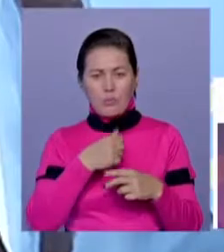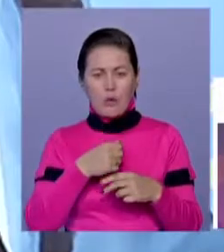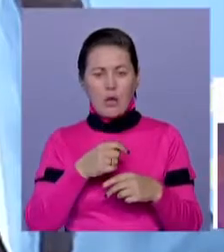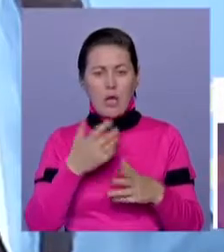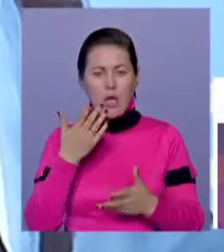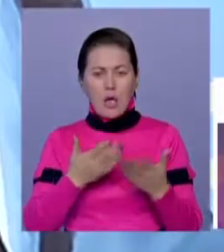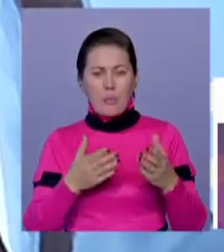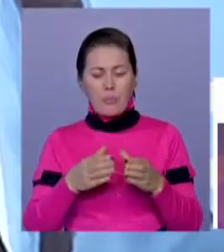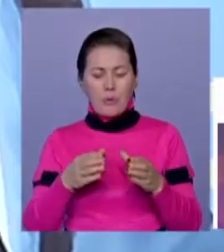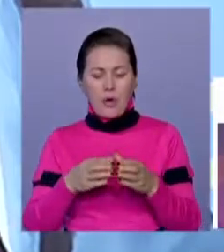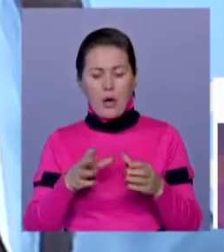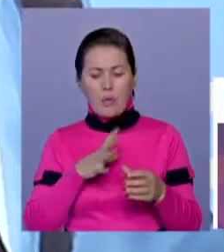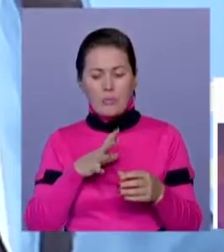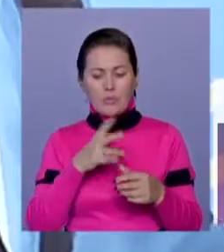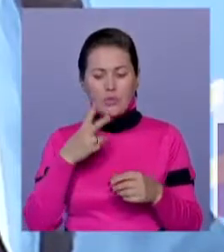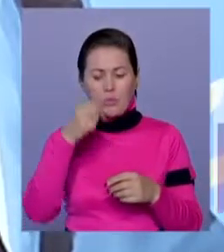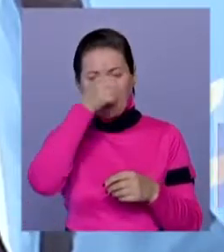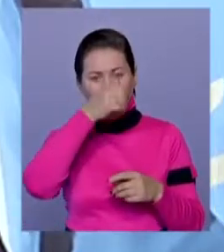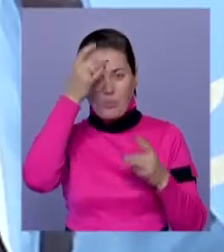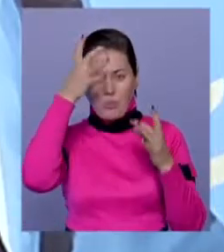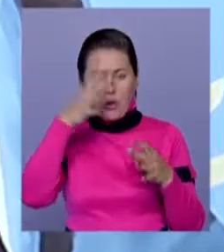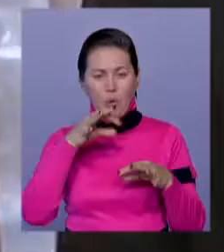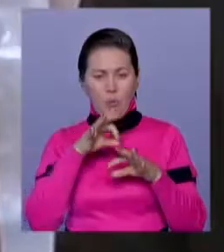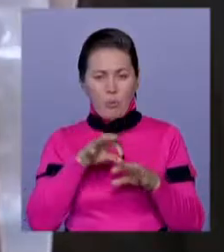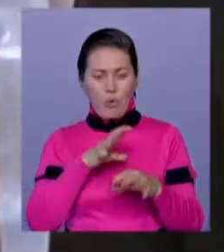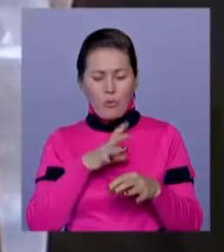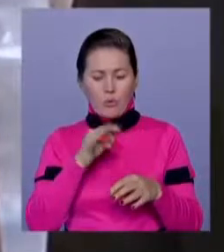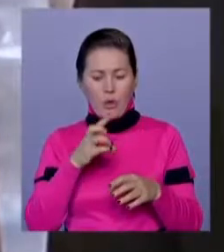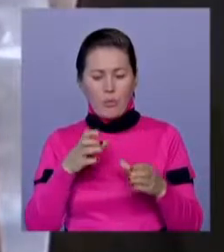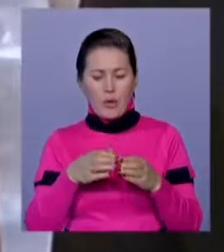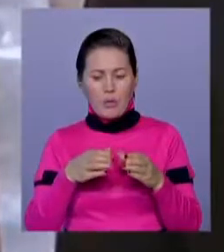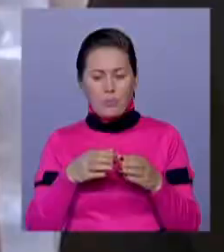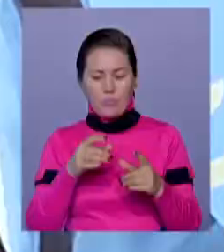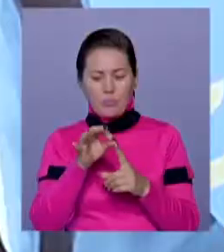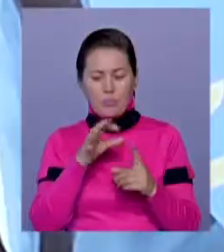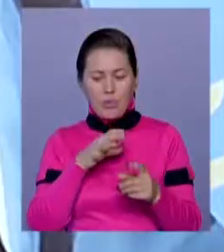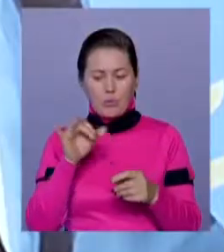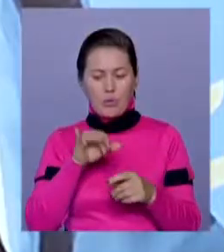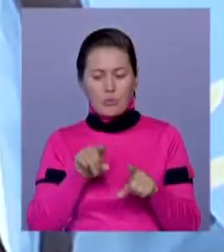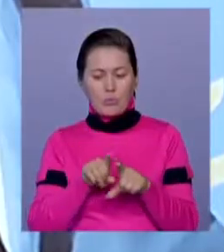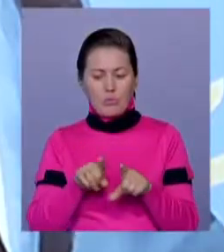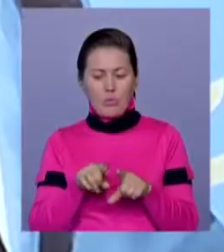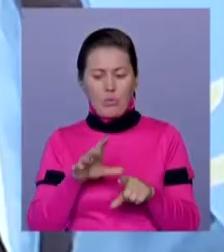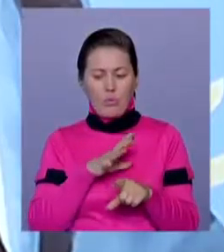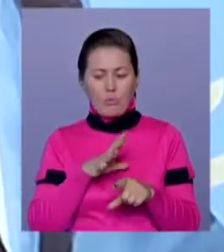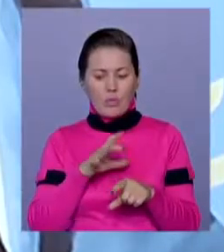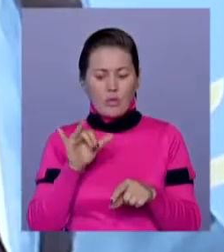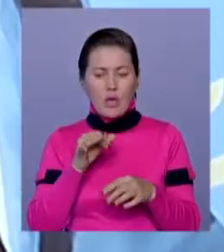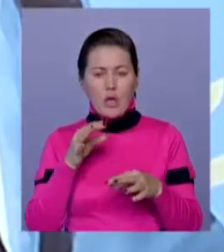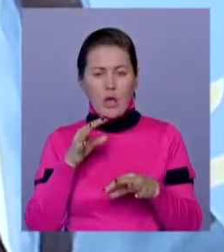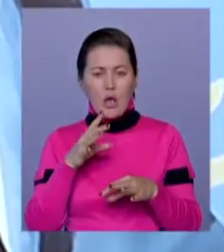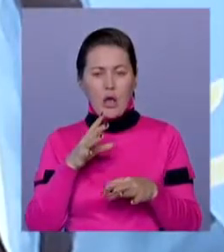болса, партияның 20 жылдық мерейтойын тойлайтын боламыз. Нұр Отан партиясының мақсаты әрине